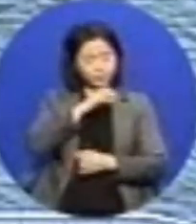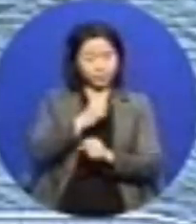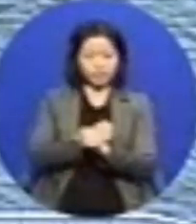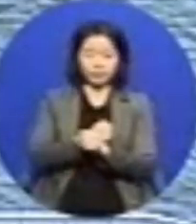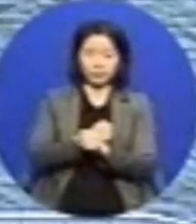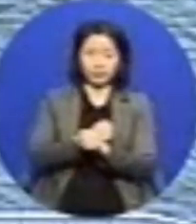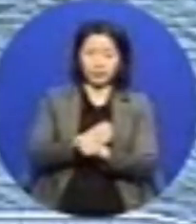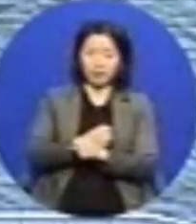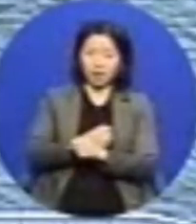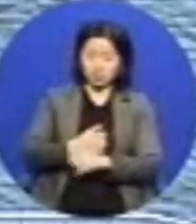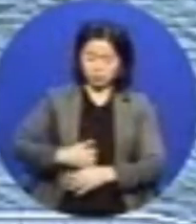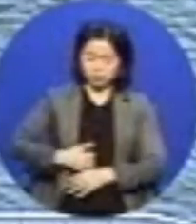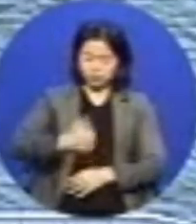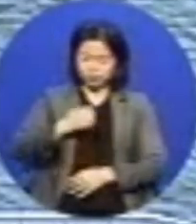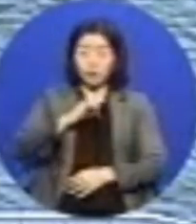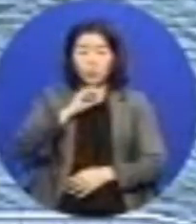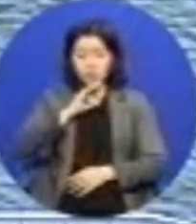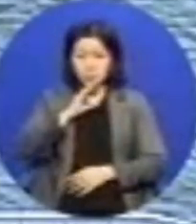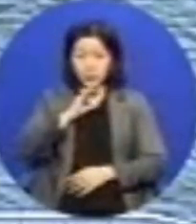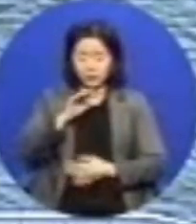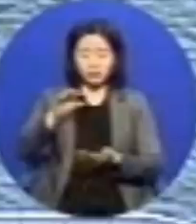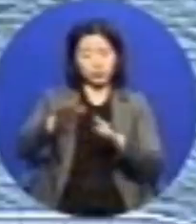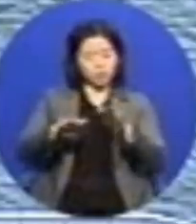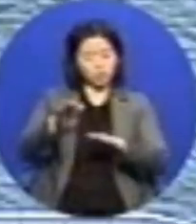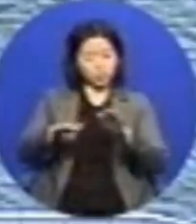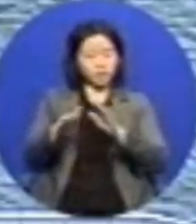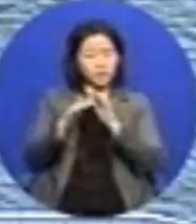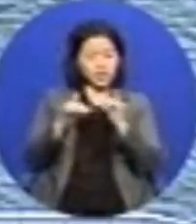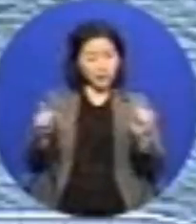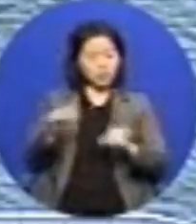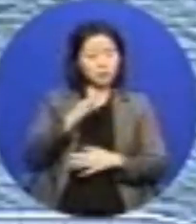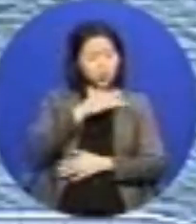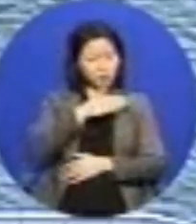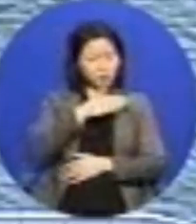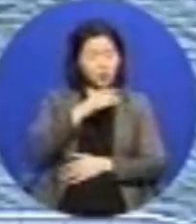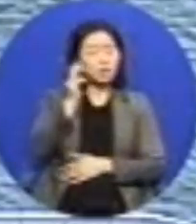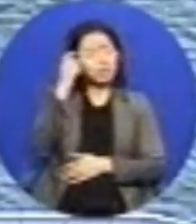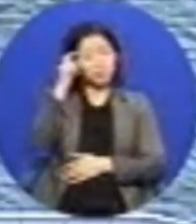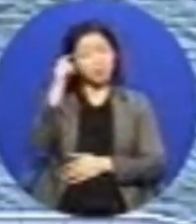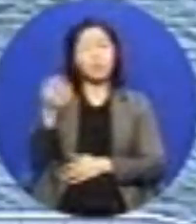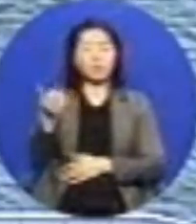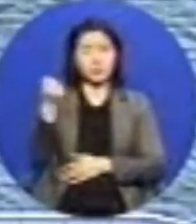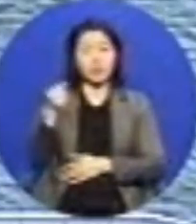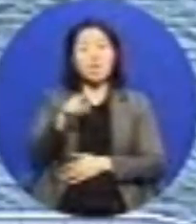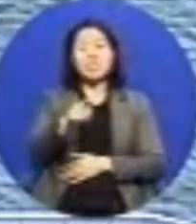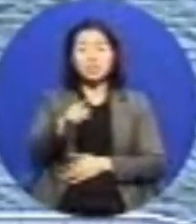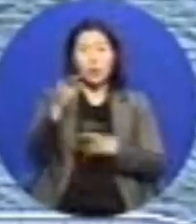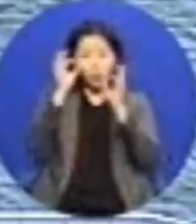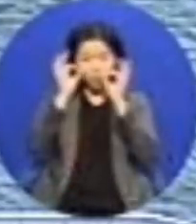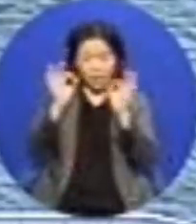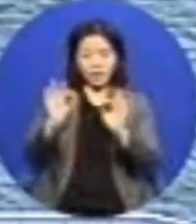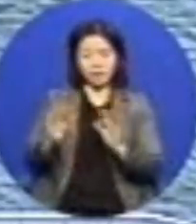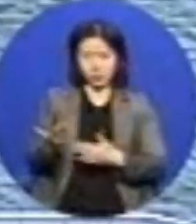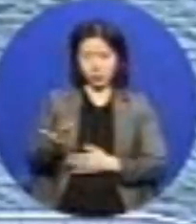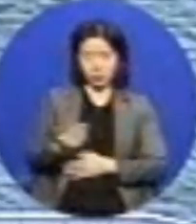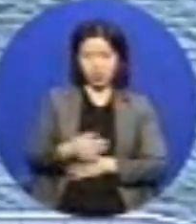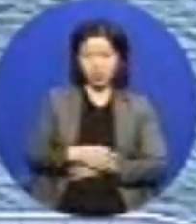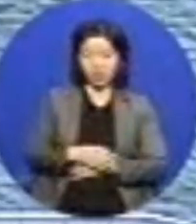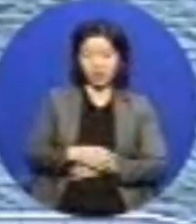원망하는 그런 수준의 사람이구나 여러분 그걸 보셔야 되요